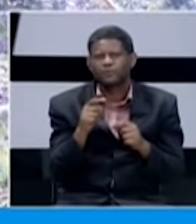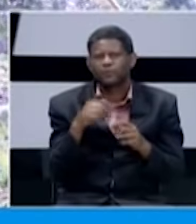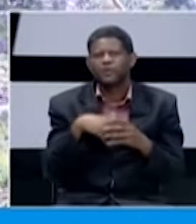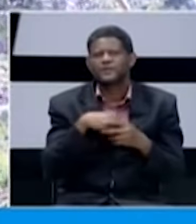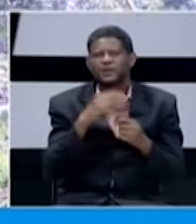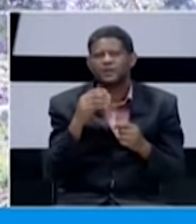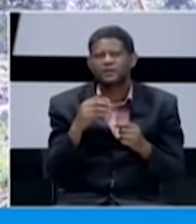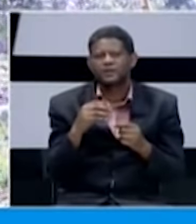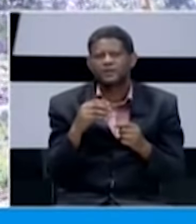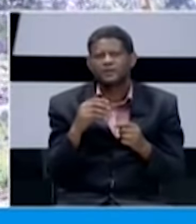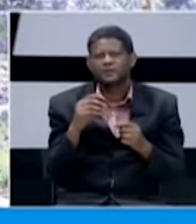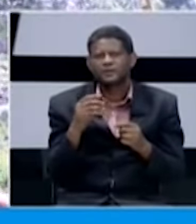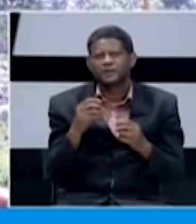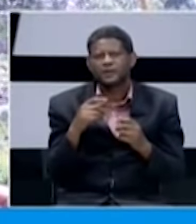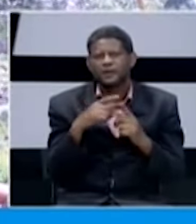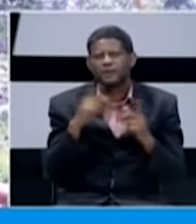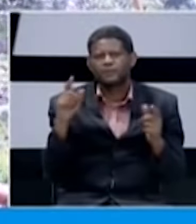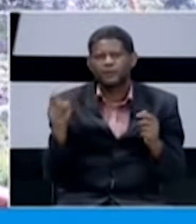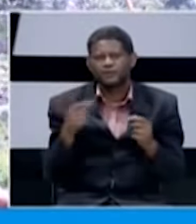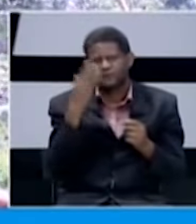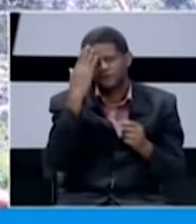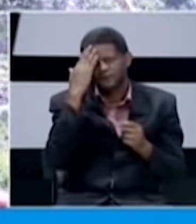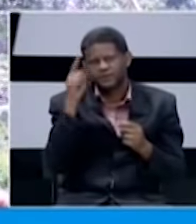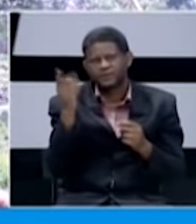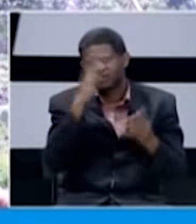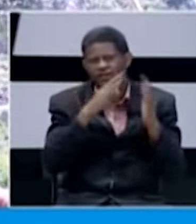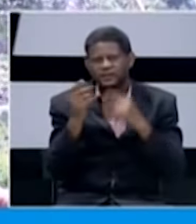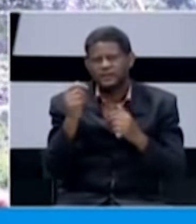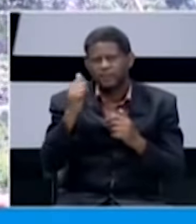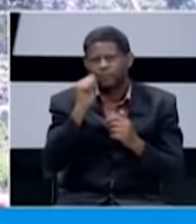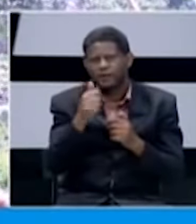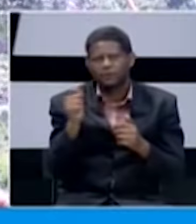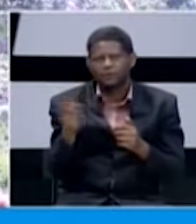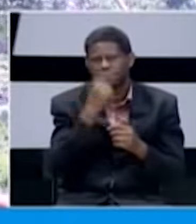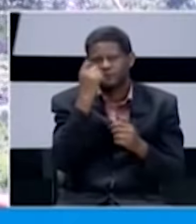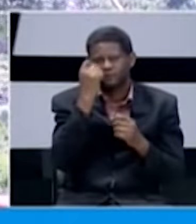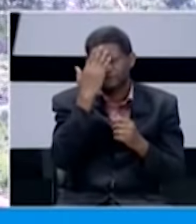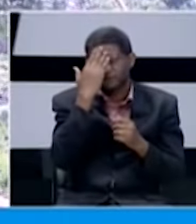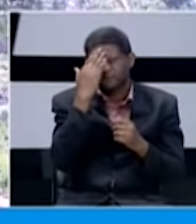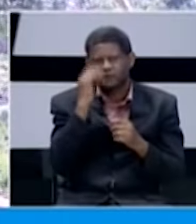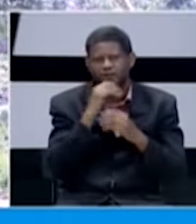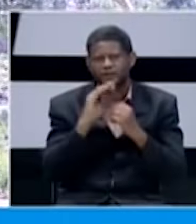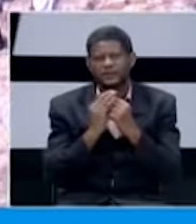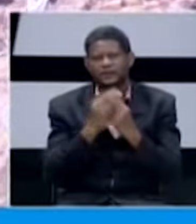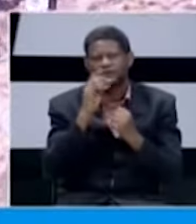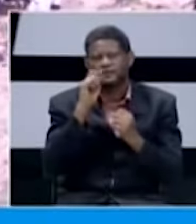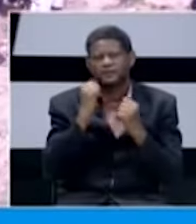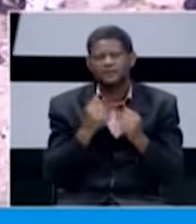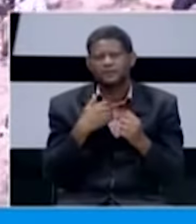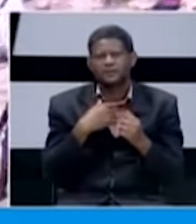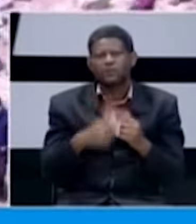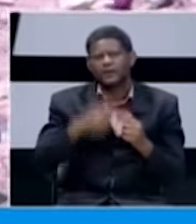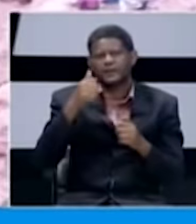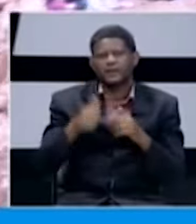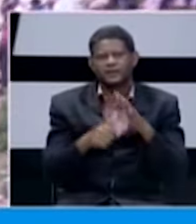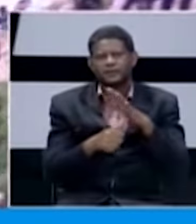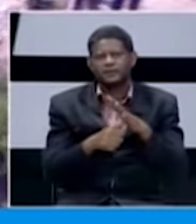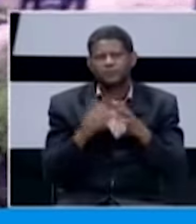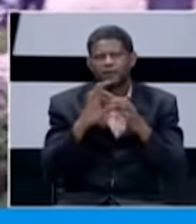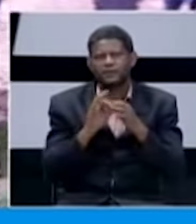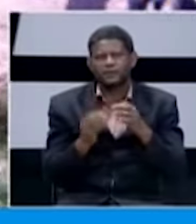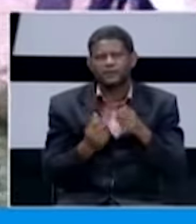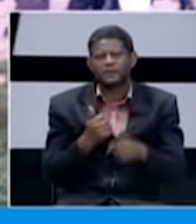فليتو تزاجم نب على اللي يلو فليتو كنا خلق خير اللو وانا كايد سرح محبرا ورديت تقراي اي